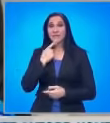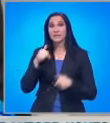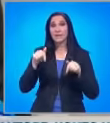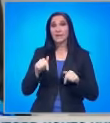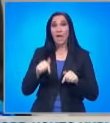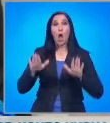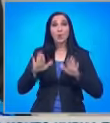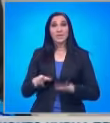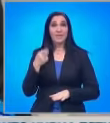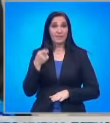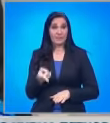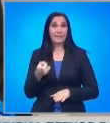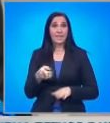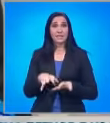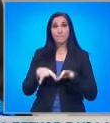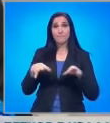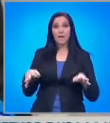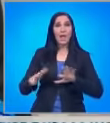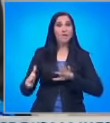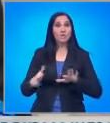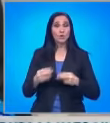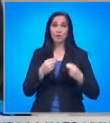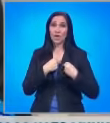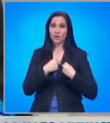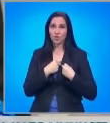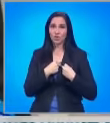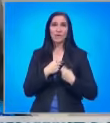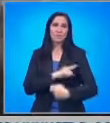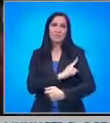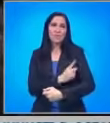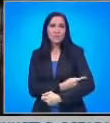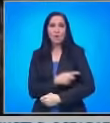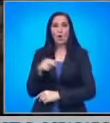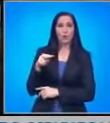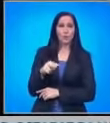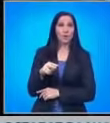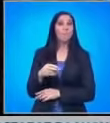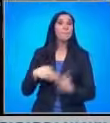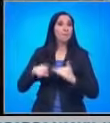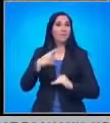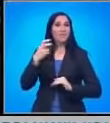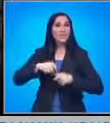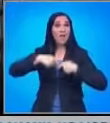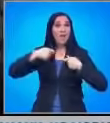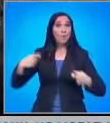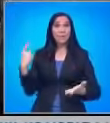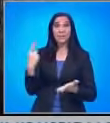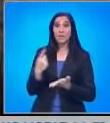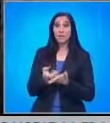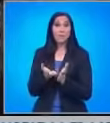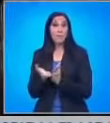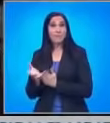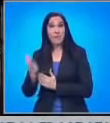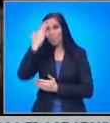За сега остават тези мерки, като евентуално се разчита да се позасили контрола. Над 200 км се налага да